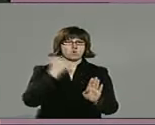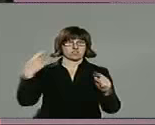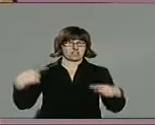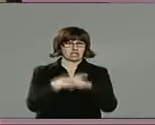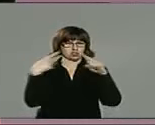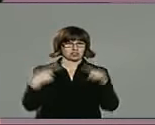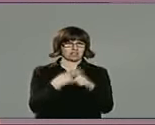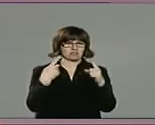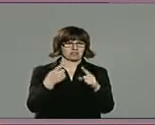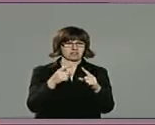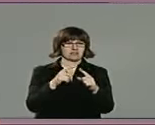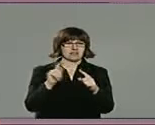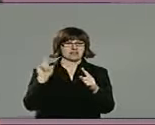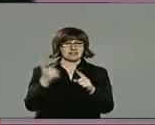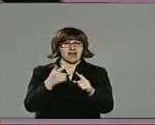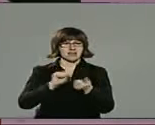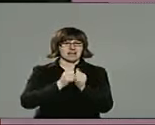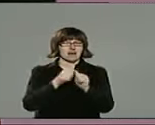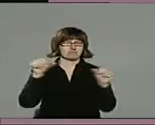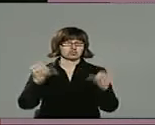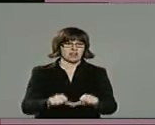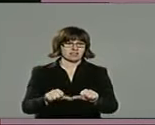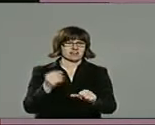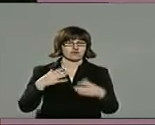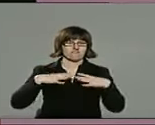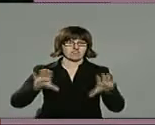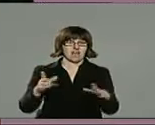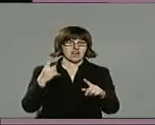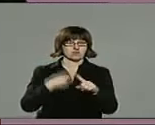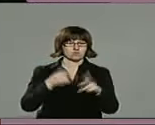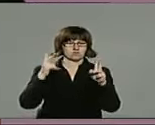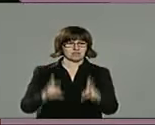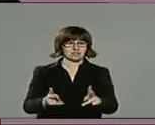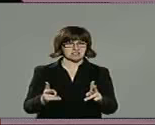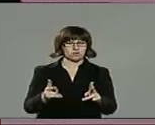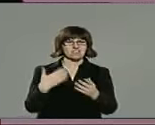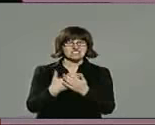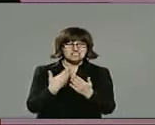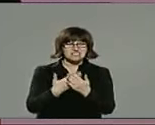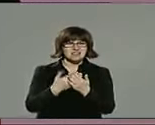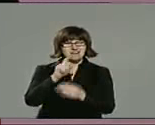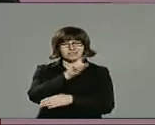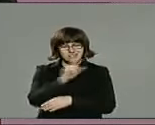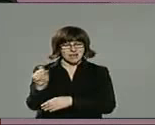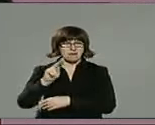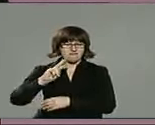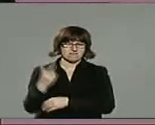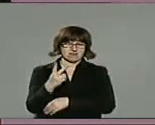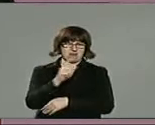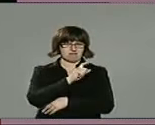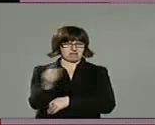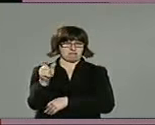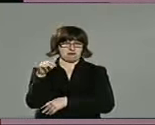gestritten. Nie kämpfte sich schlecht für Freiheit und Recht. Und darum geht es heute wieder,